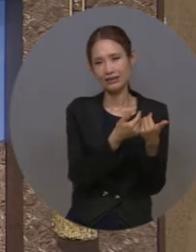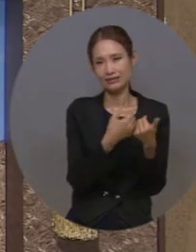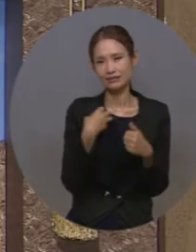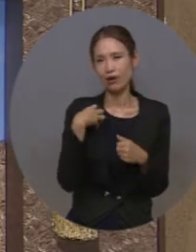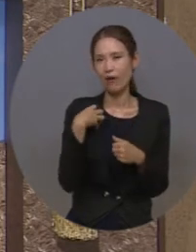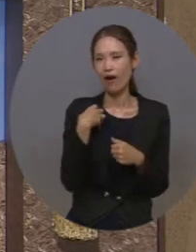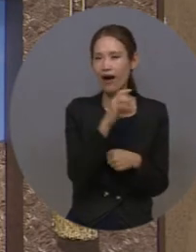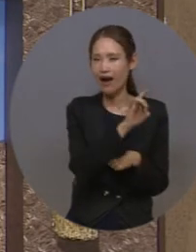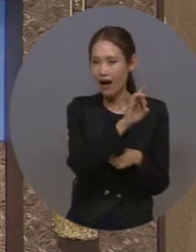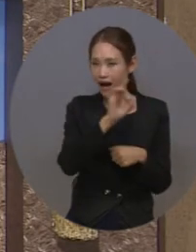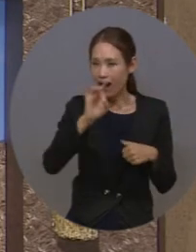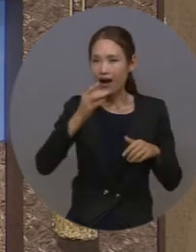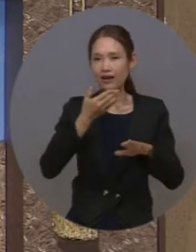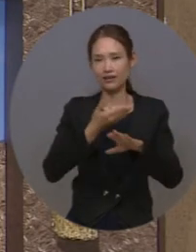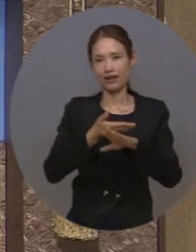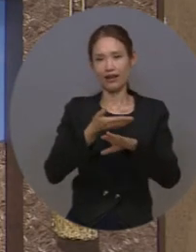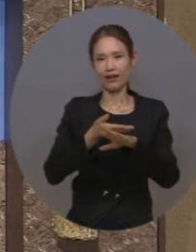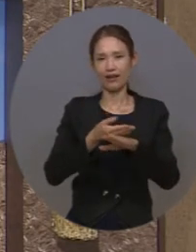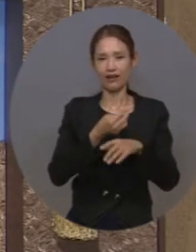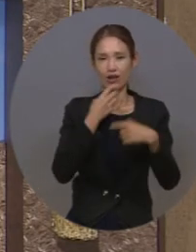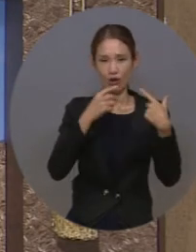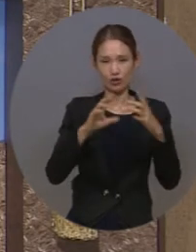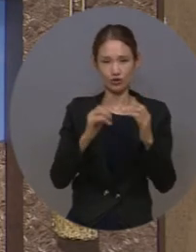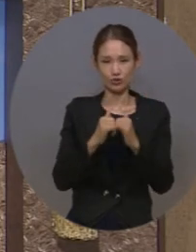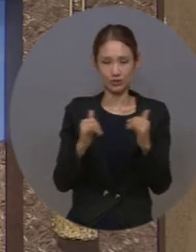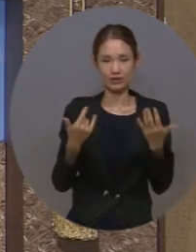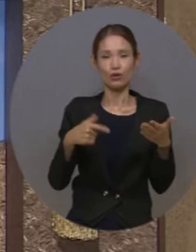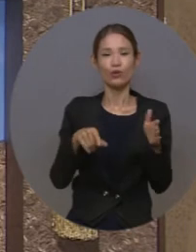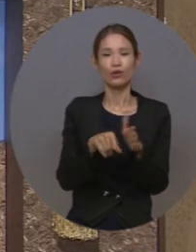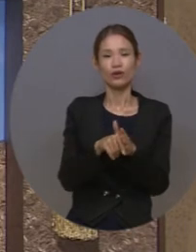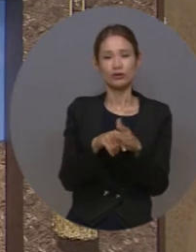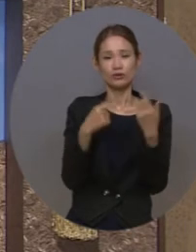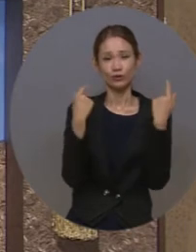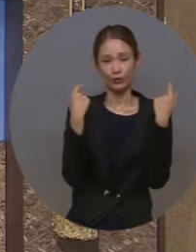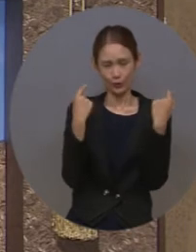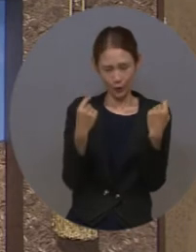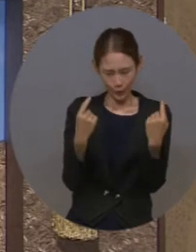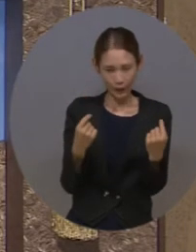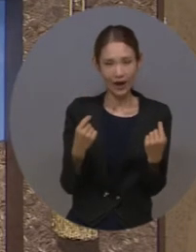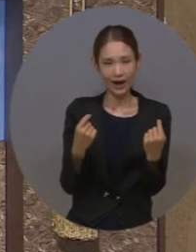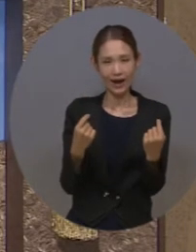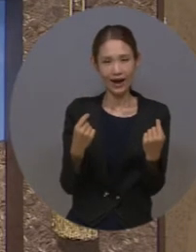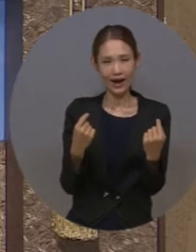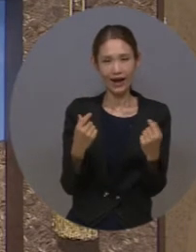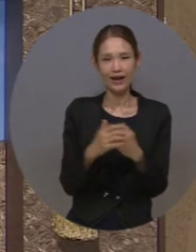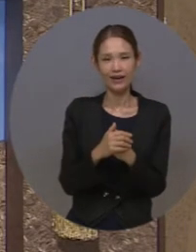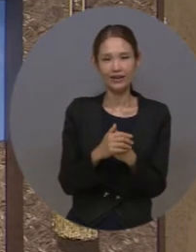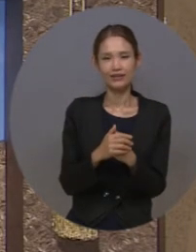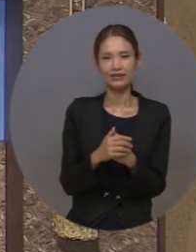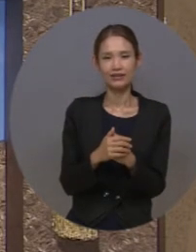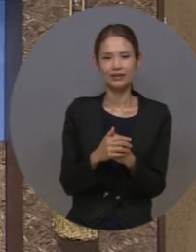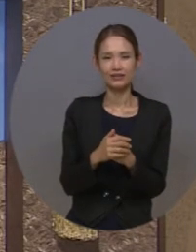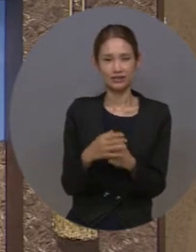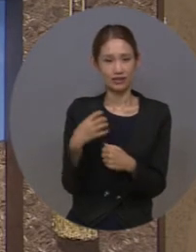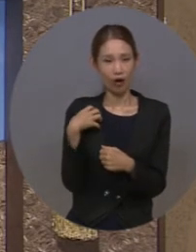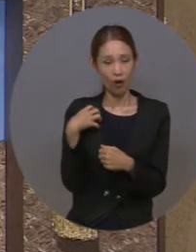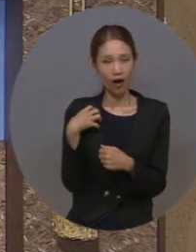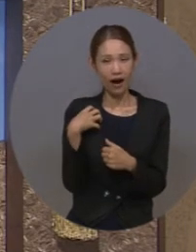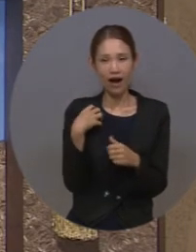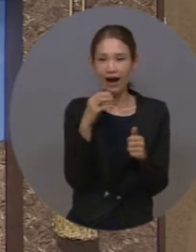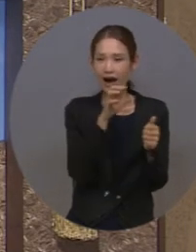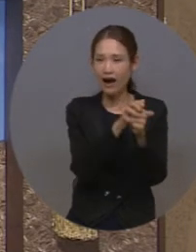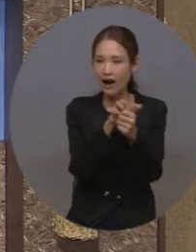틀려요. 네. 그렇지만 경기도와 주민들을 위해서 똑같은 우리는 그분들을 위해서 하는 겁니다. 역할은